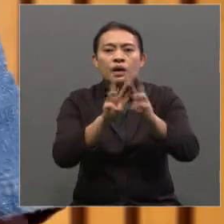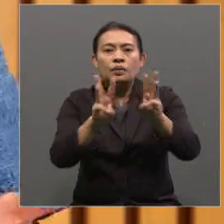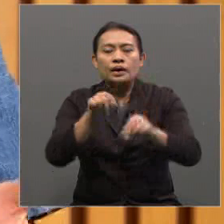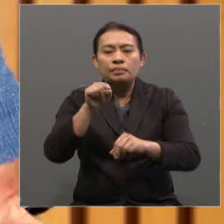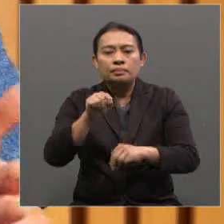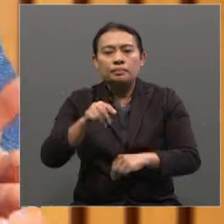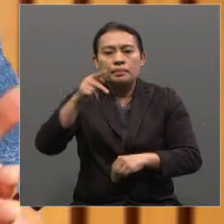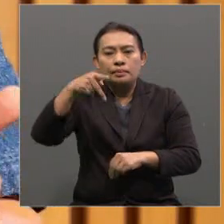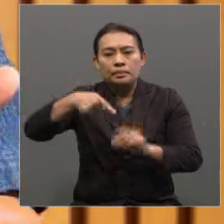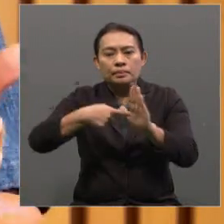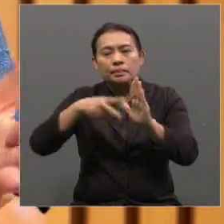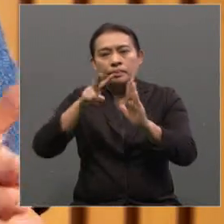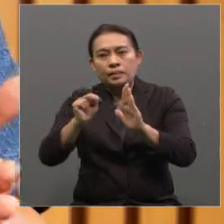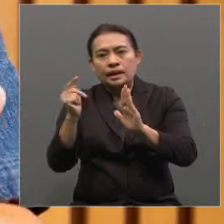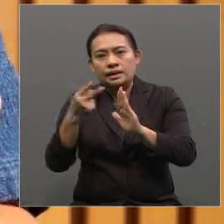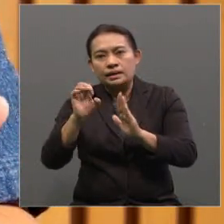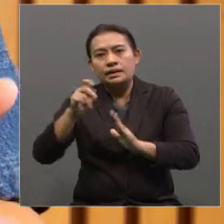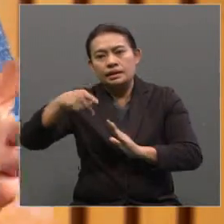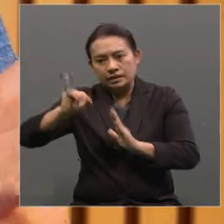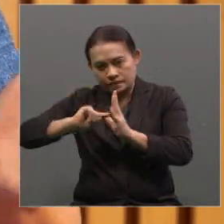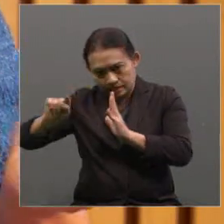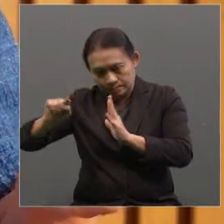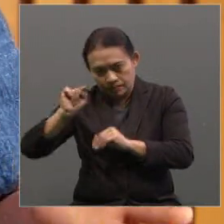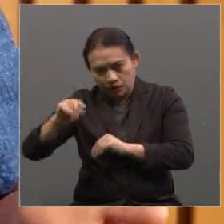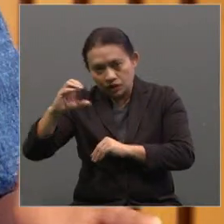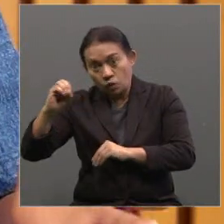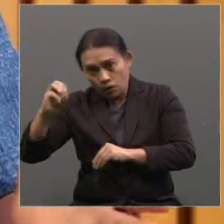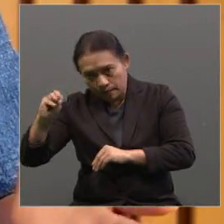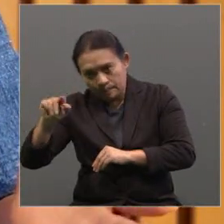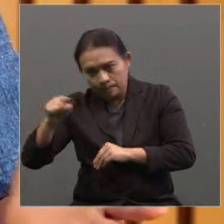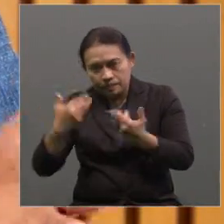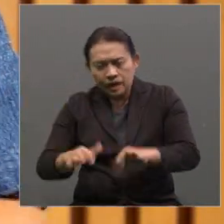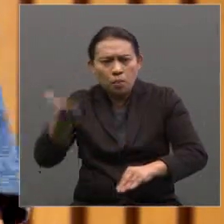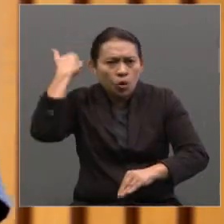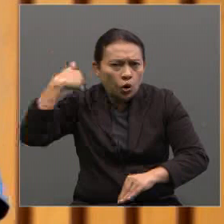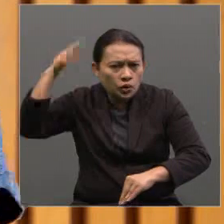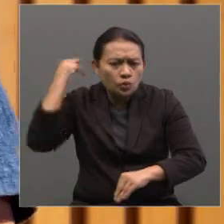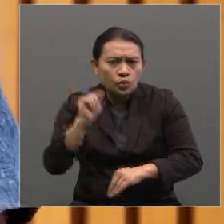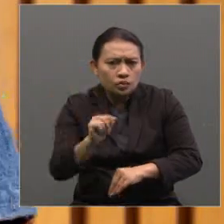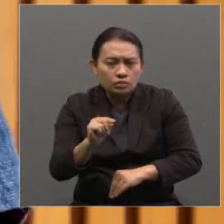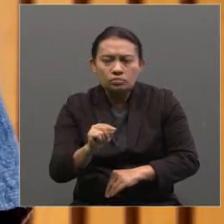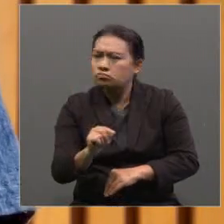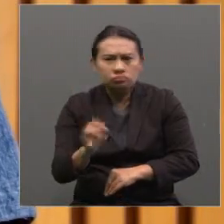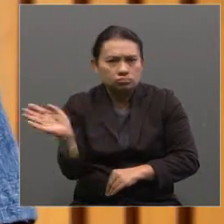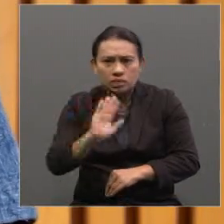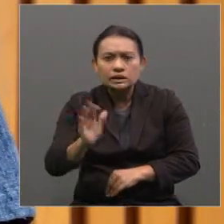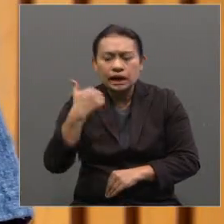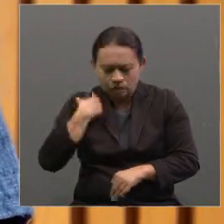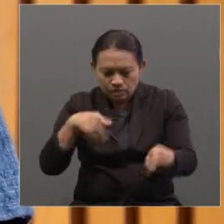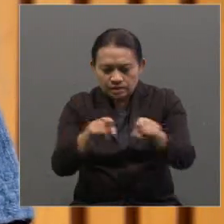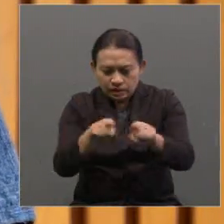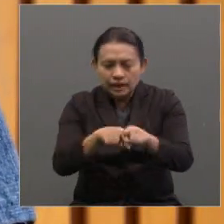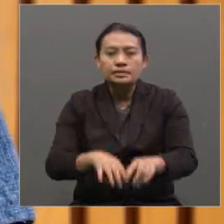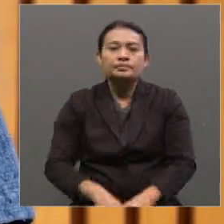จะบอกว่าเฮ้ยพื้นที่ทางการเมืองยุค Y2K คนรุ่นใหม่ในยุคนั้นสายลมแสงแดดไหมผมบอกว่าไม่จริงตอนนั้นเนี่ยนะ